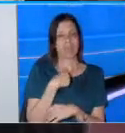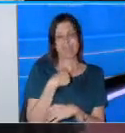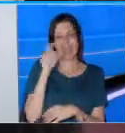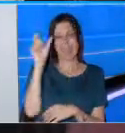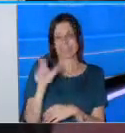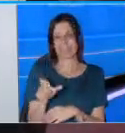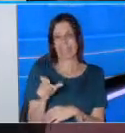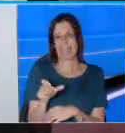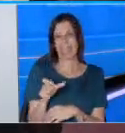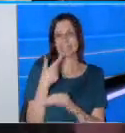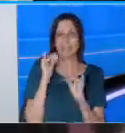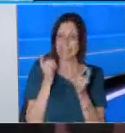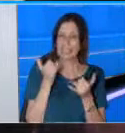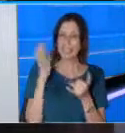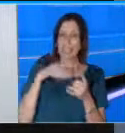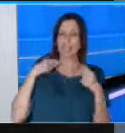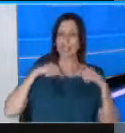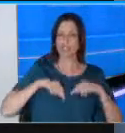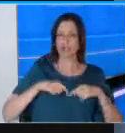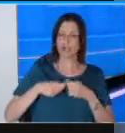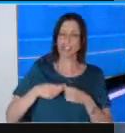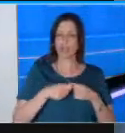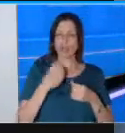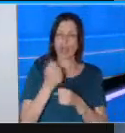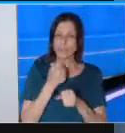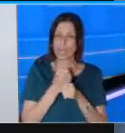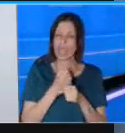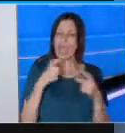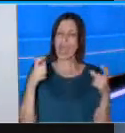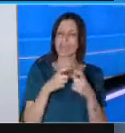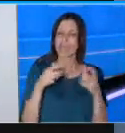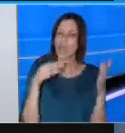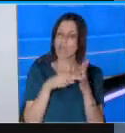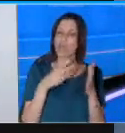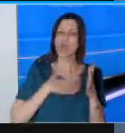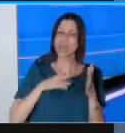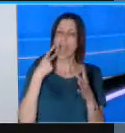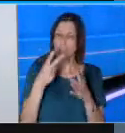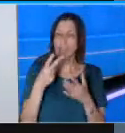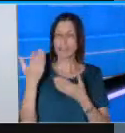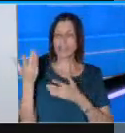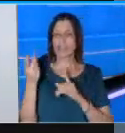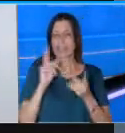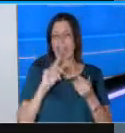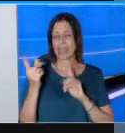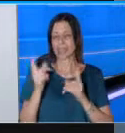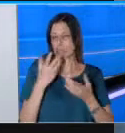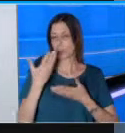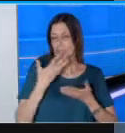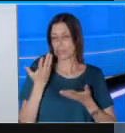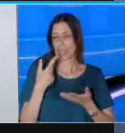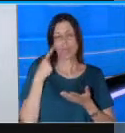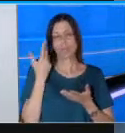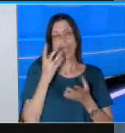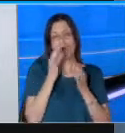כאזרח, וכן, גם כיושב ראש ארגון עובדי חברת חשמל, רוצה לראות כאן את ההדדיות. אני לא יודע מה עם